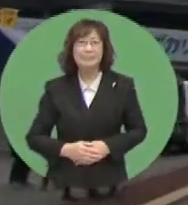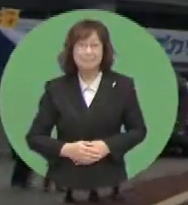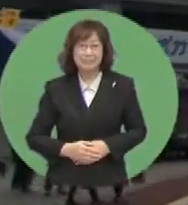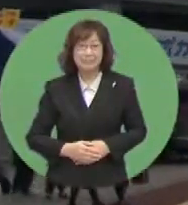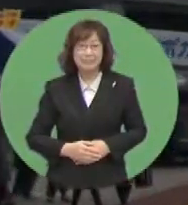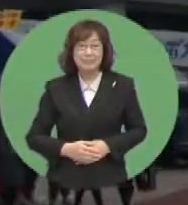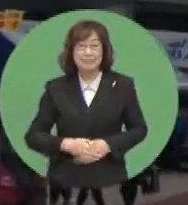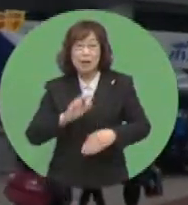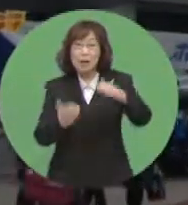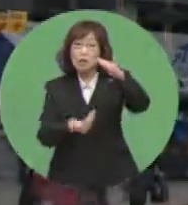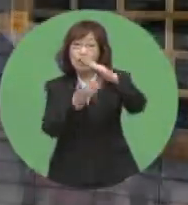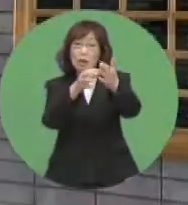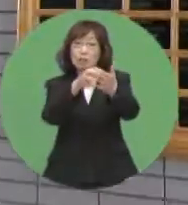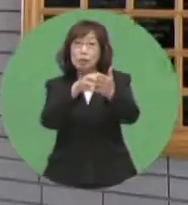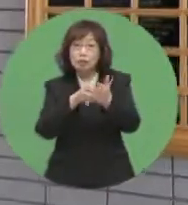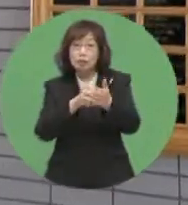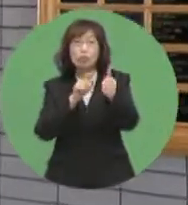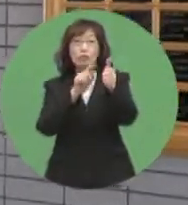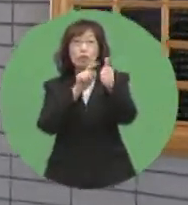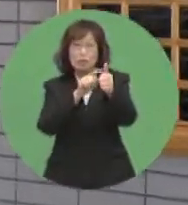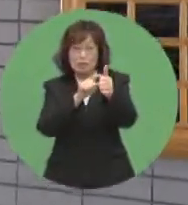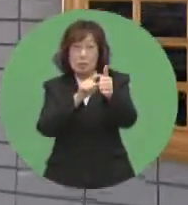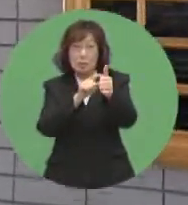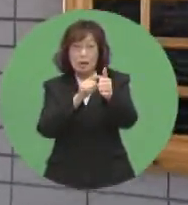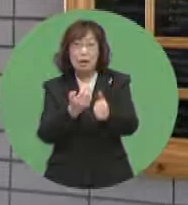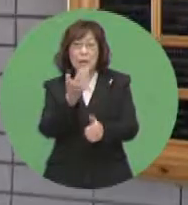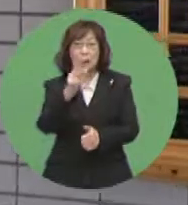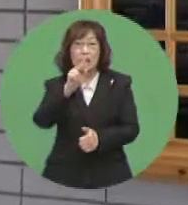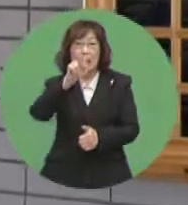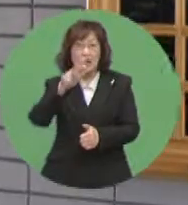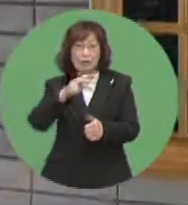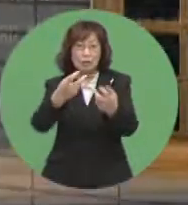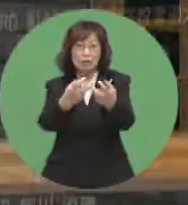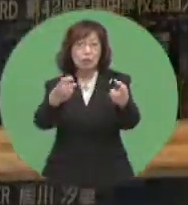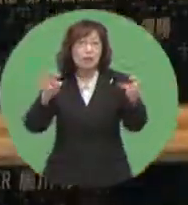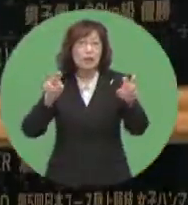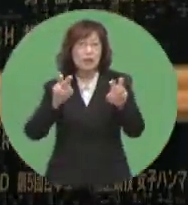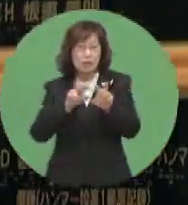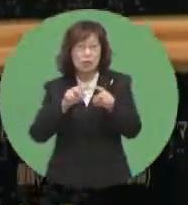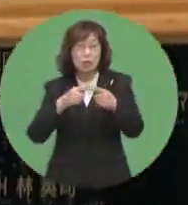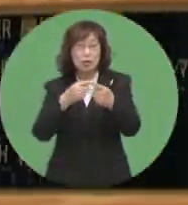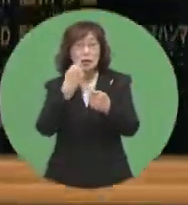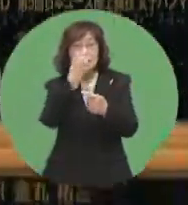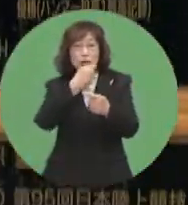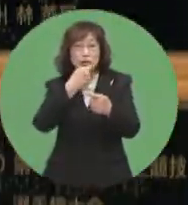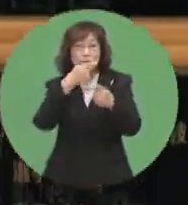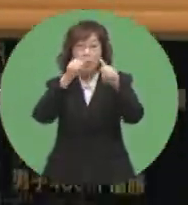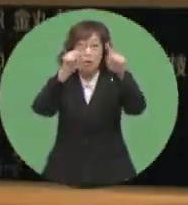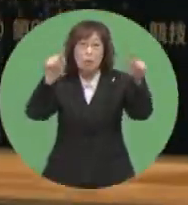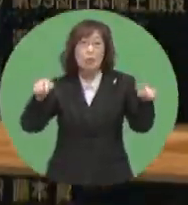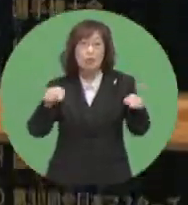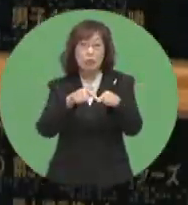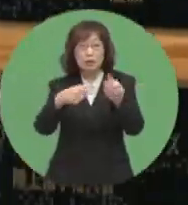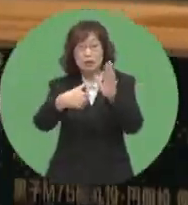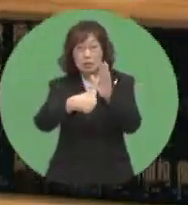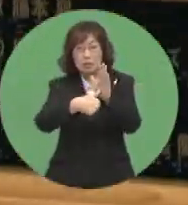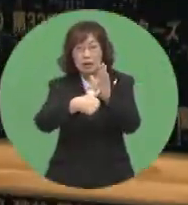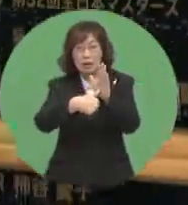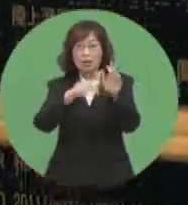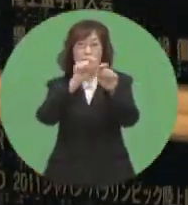グランプリ賞の受賞者はポカリスエットスタジアム入り口のグランプリボードに名前と功績が刻まれます